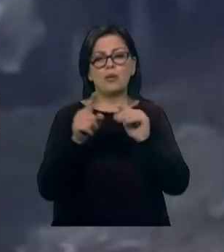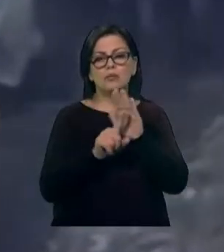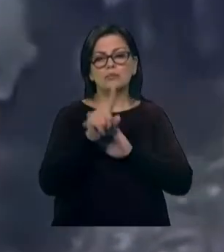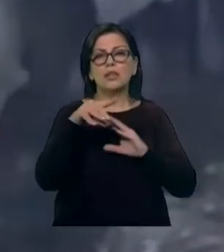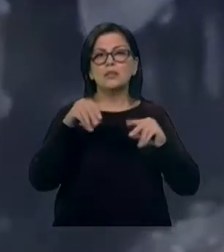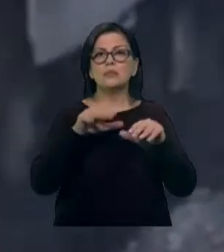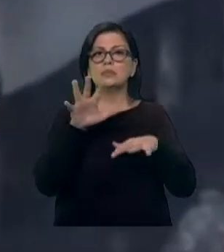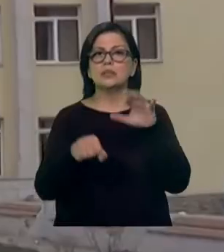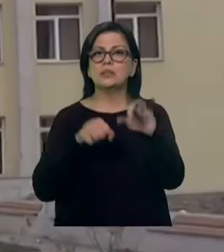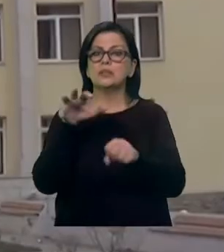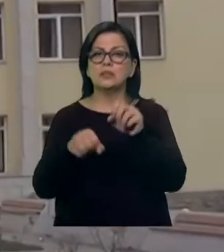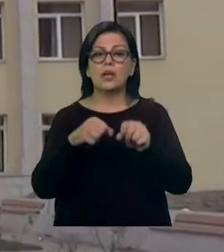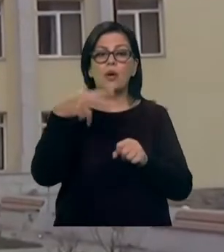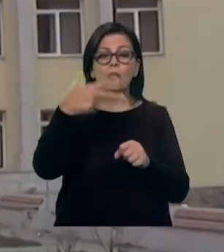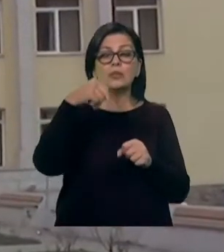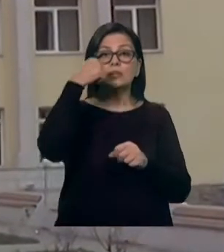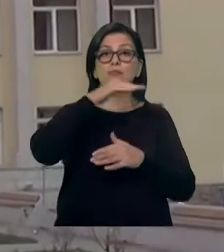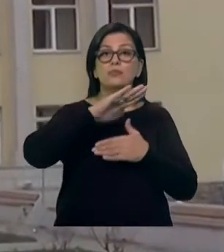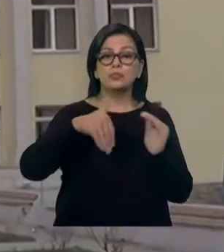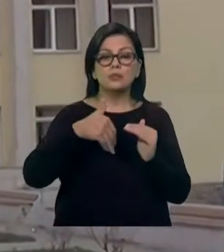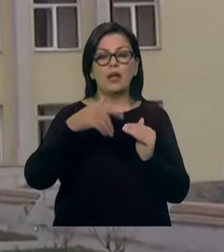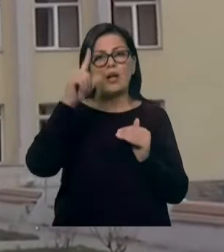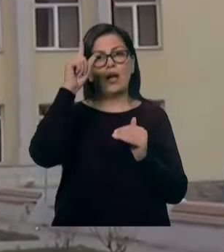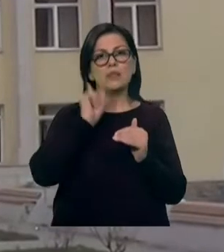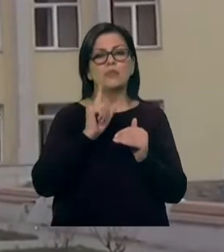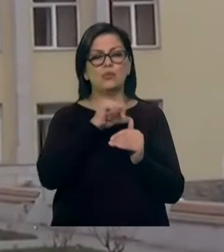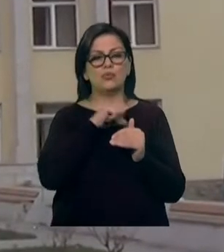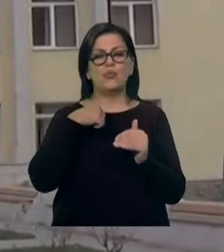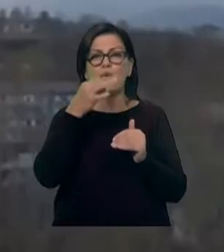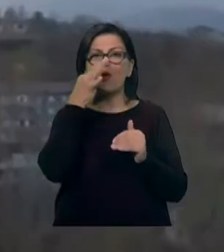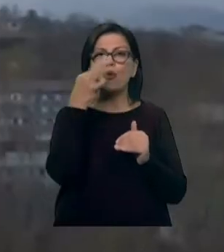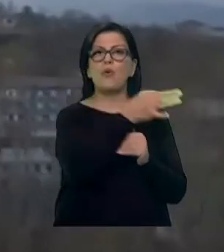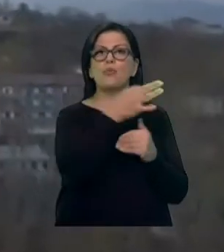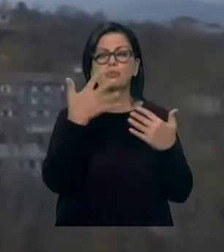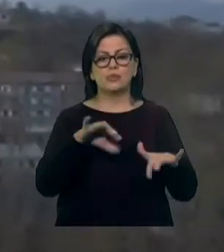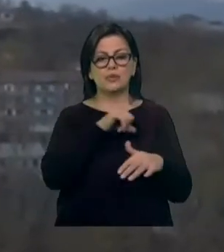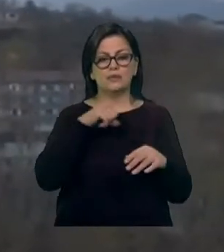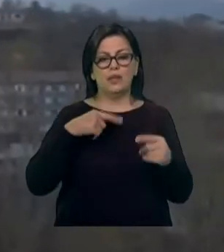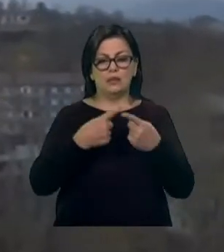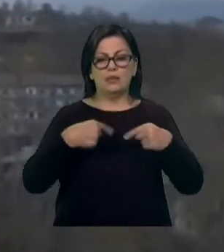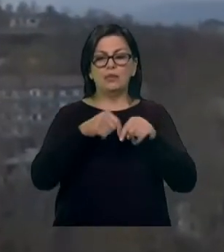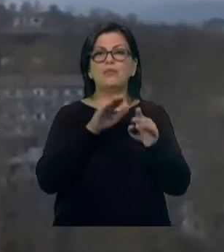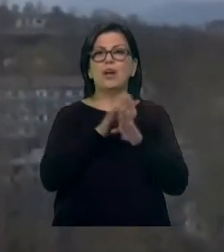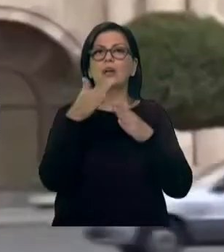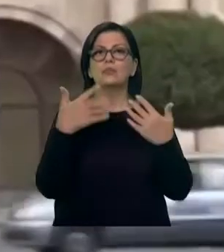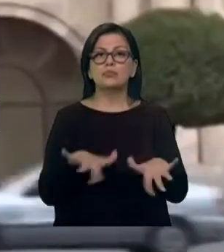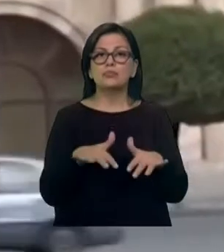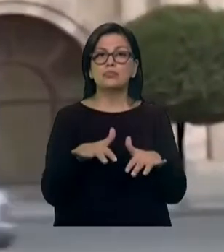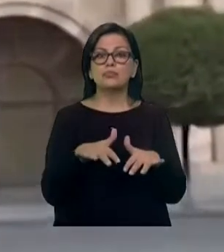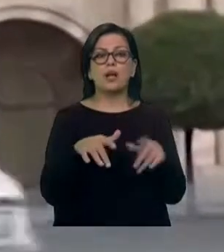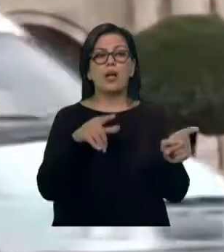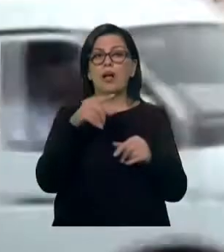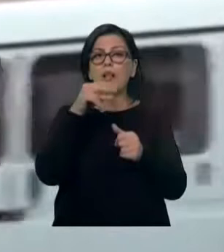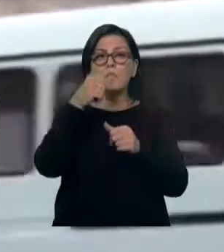başladı. Azərbaycan 30 ildən sonra qarşı tərəfə lazım olan cavabı verdi və öz ərazi bütövlüyünü təmin etdi. Aldığı cavabdan